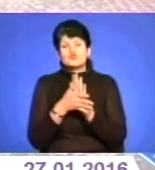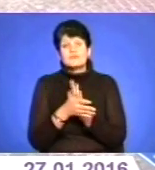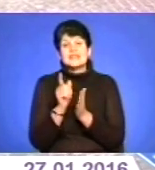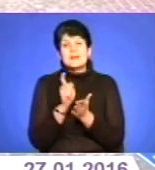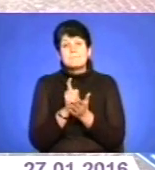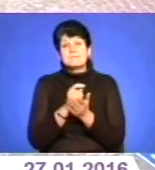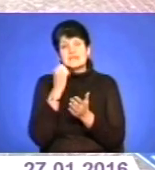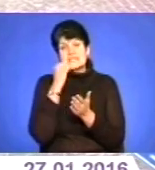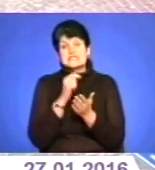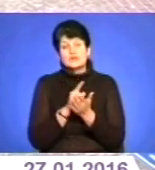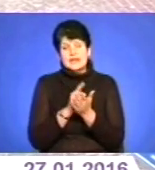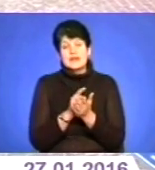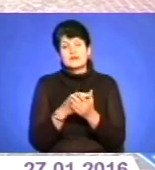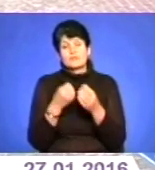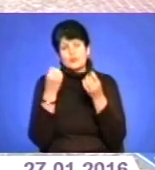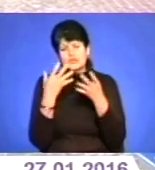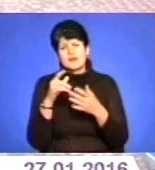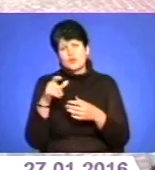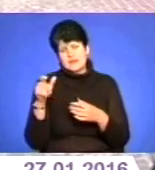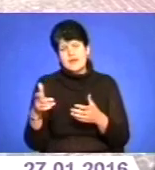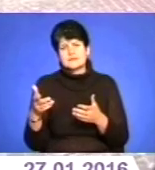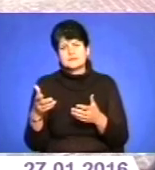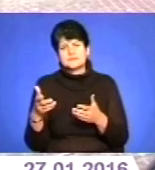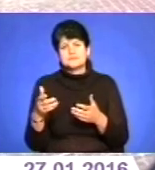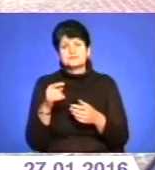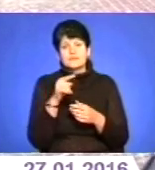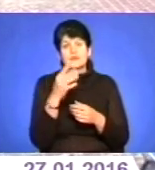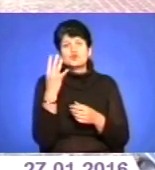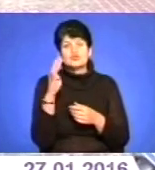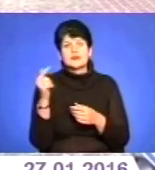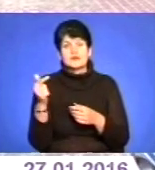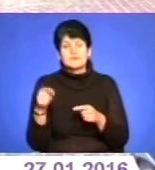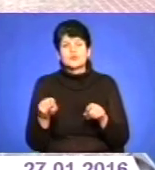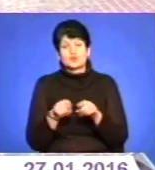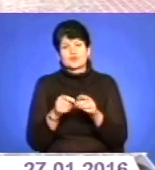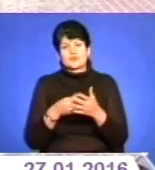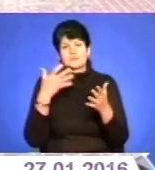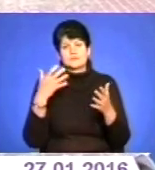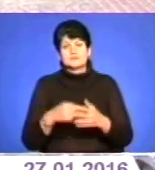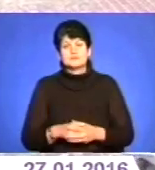пенсіонерів, бюджетників, простих людей, тому що їм 4 гривні теж вже десь дорожче.